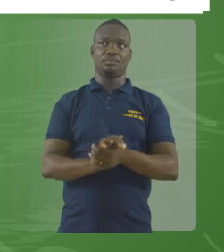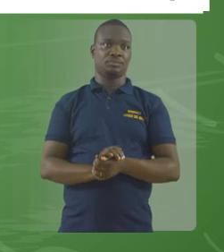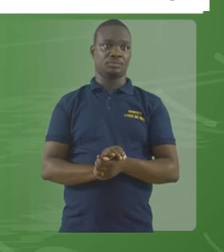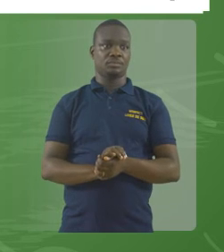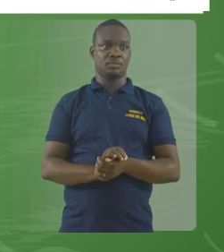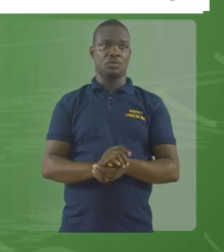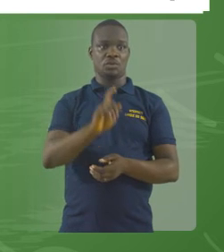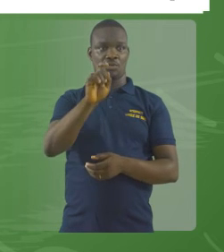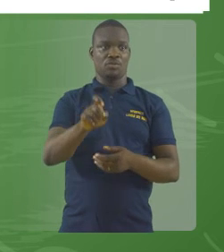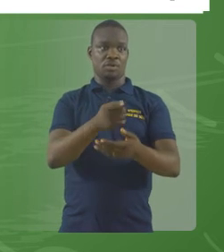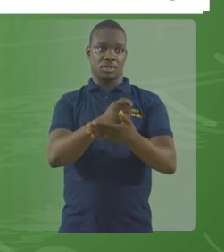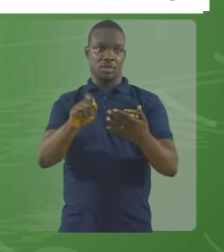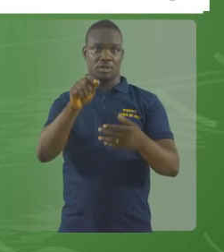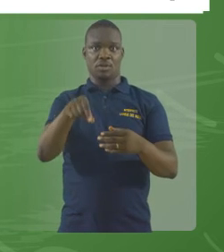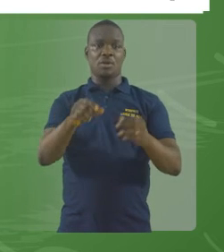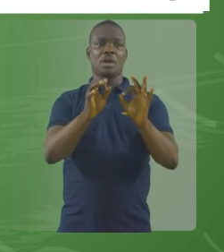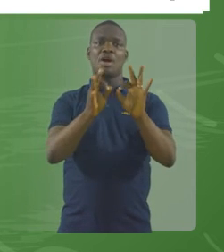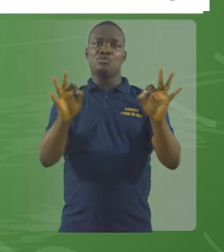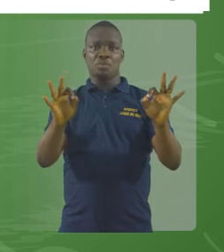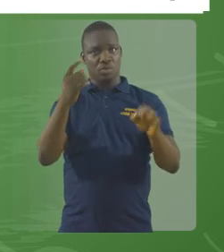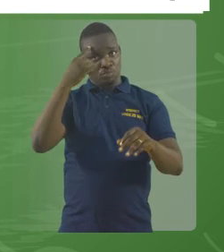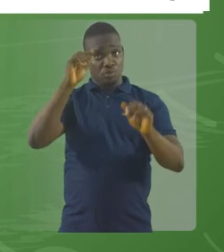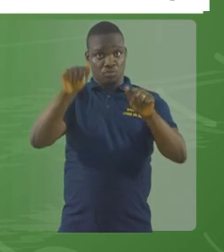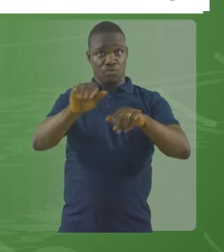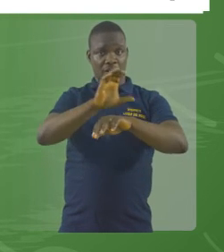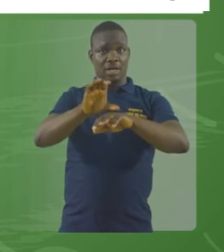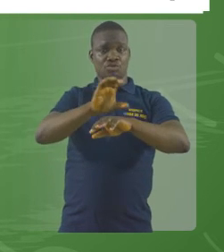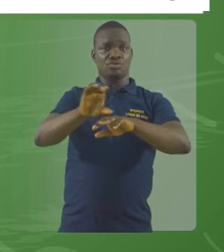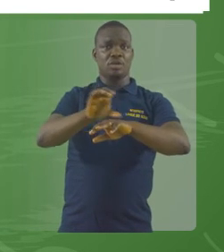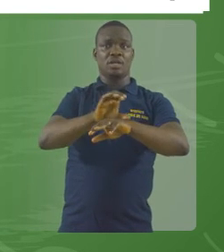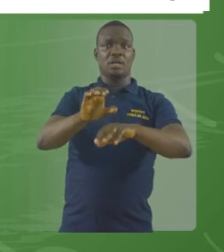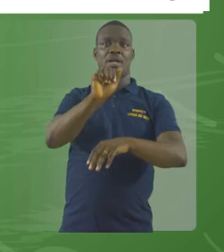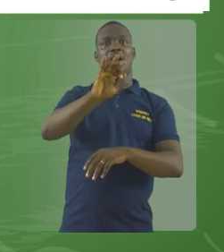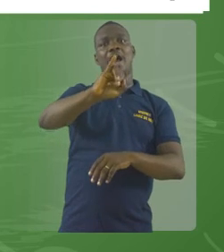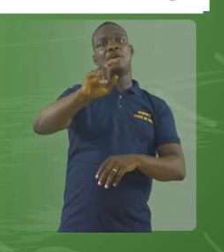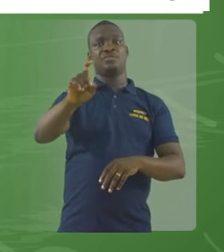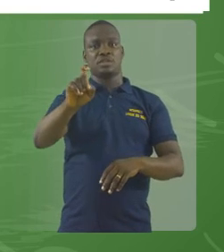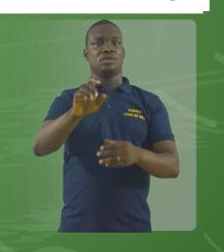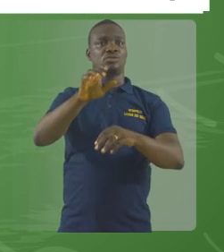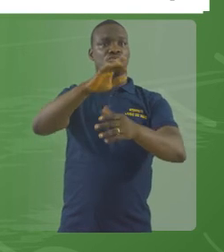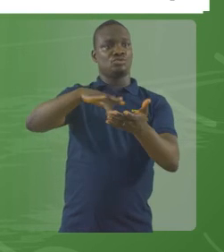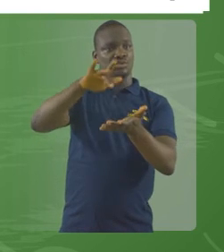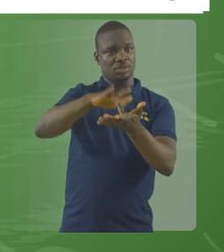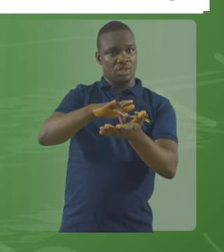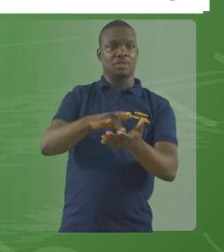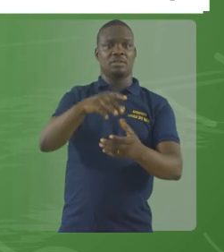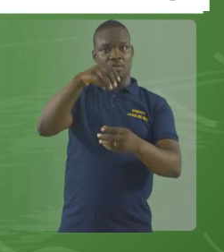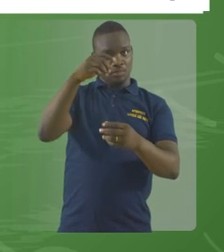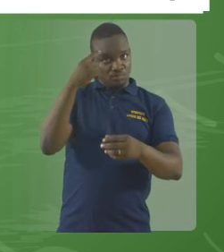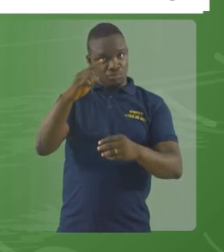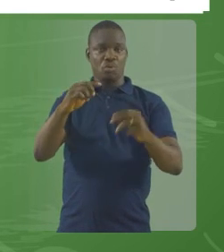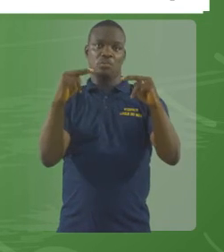noterez que la formule pour pouvoir calculer l'affixe du centre aussi bien dans le cas de